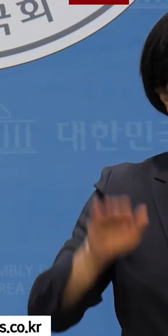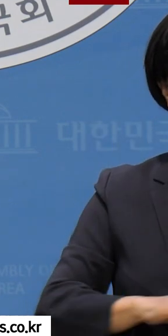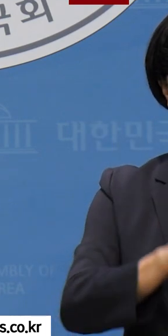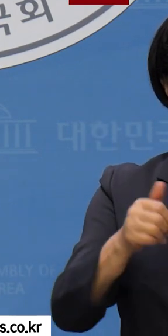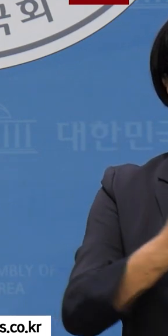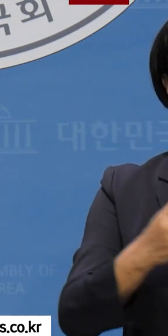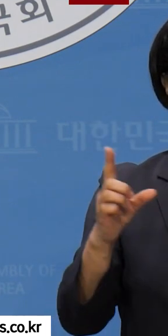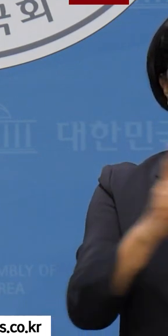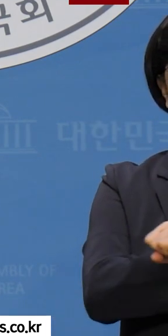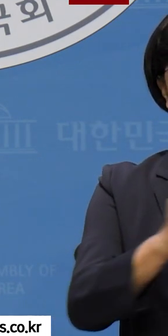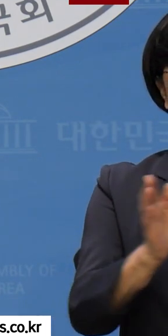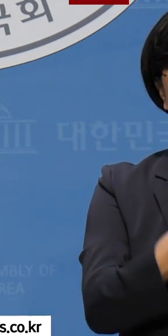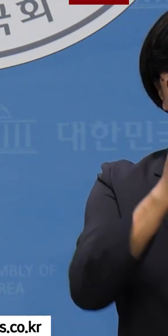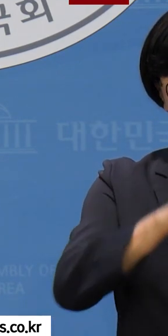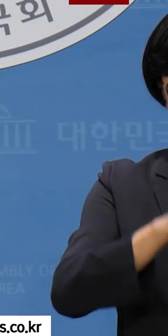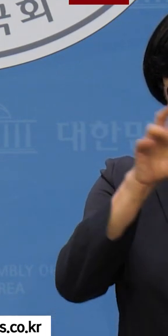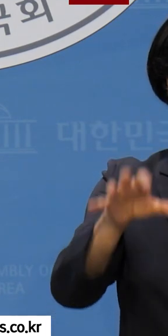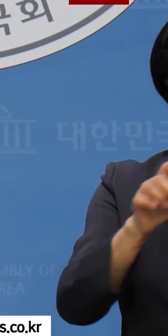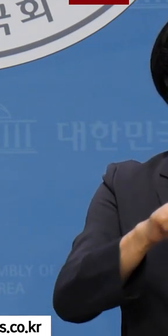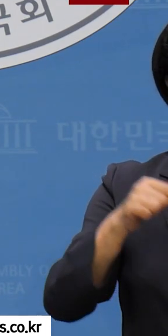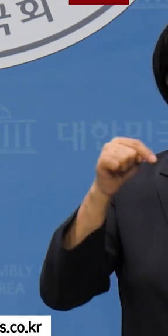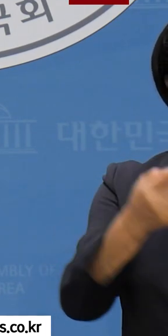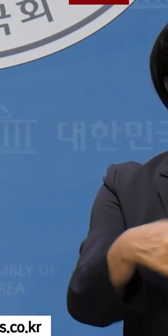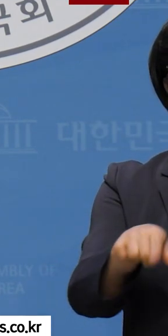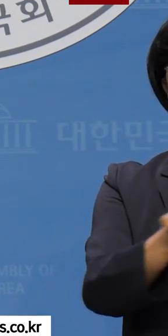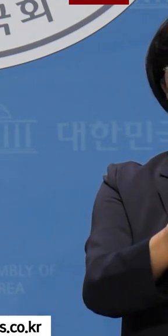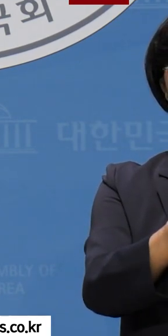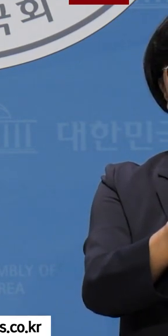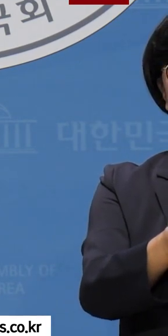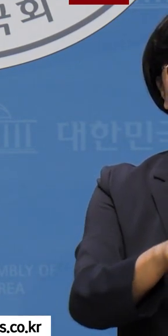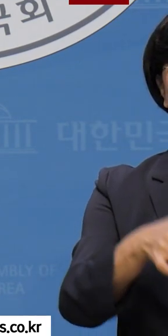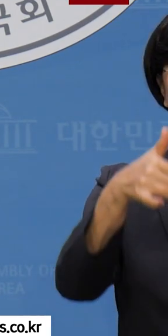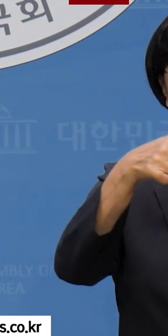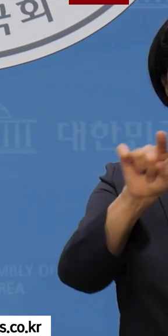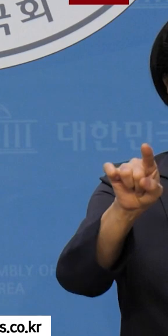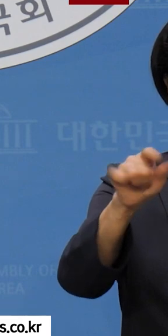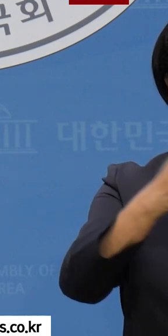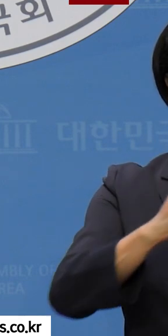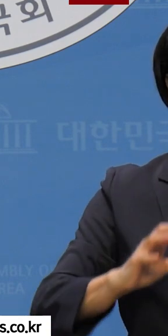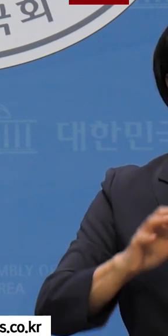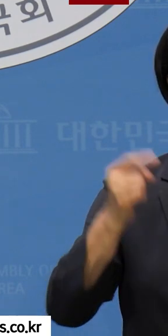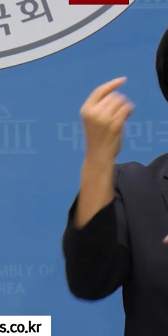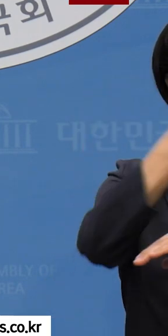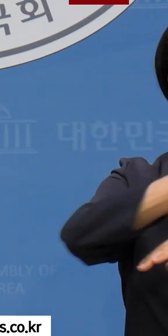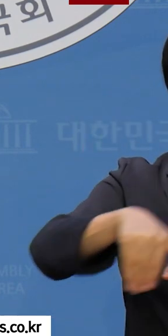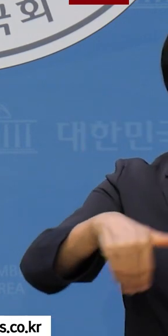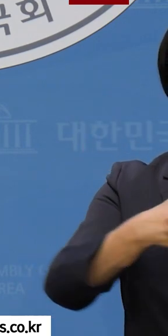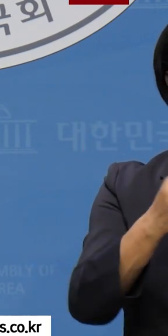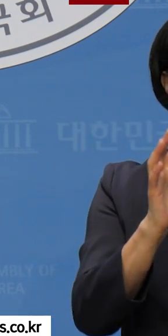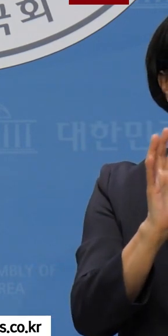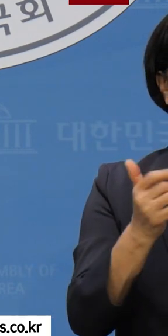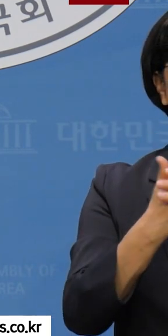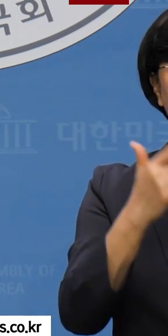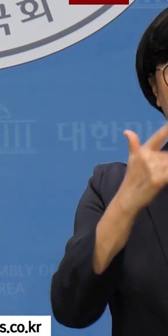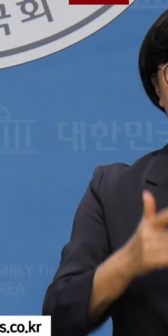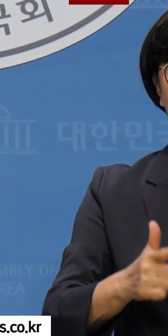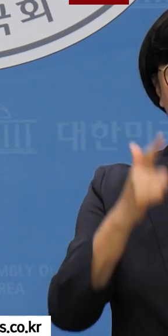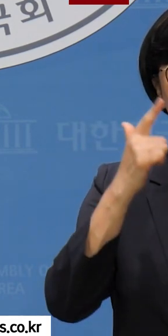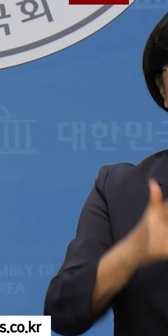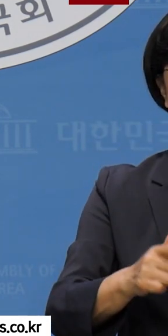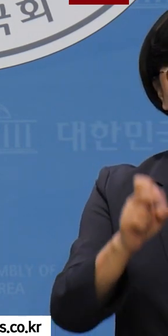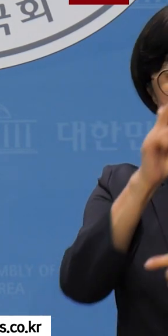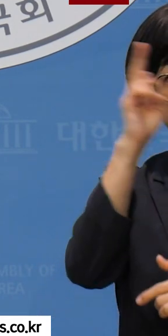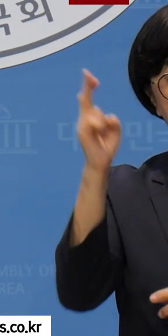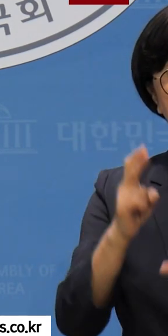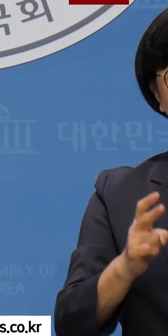디지털 도서관 컬렉션 구축 등을 논의하기 위해서 제8차 국가전략 콜로퀴움을 목요일 2일